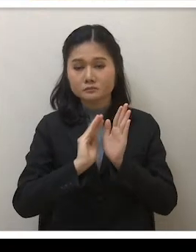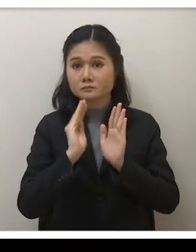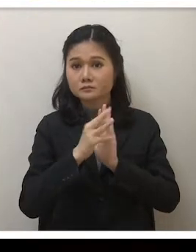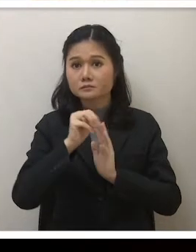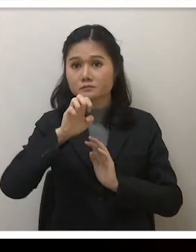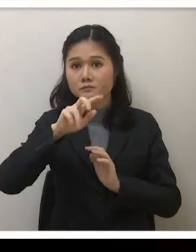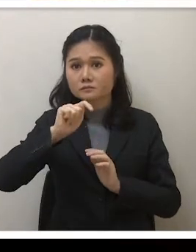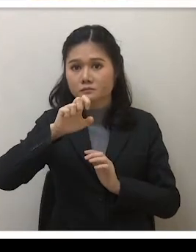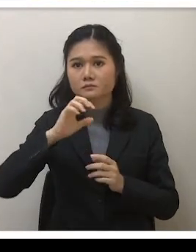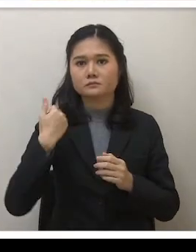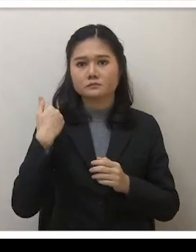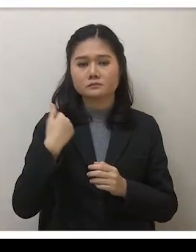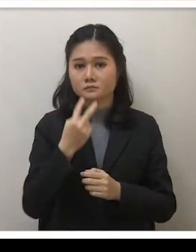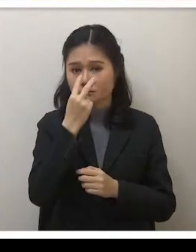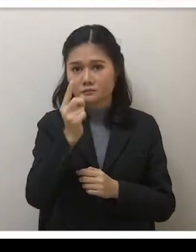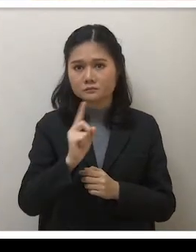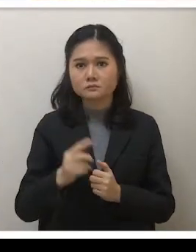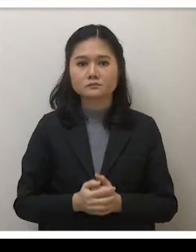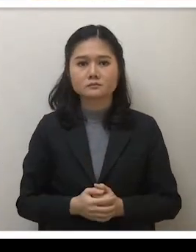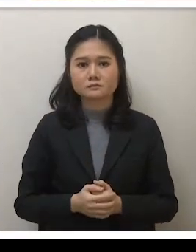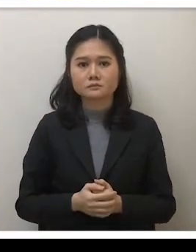ครับเราจะเห็นได้ว่า